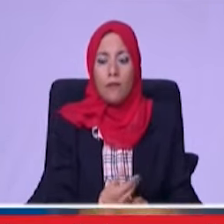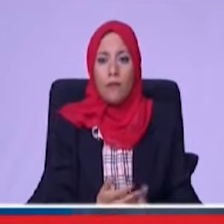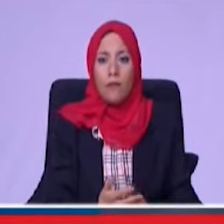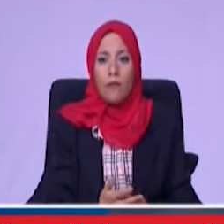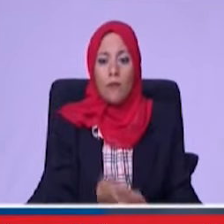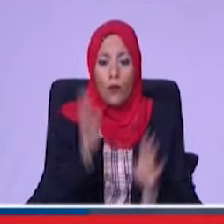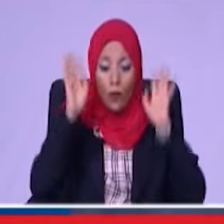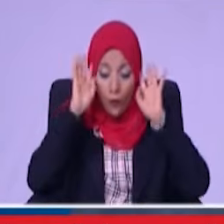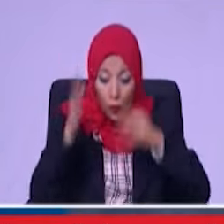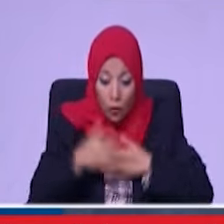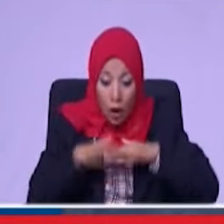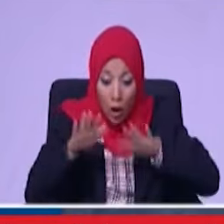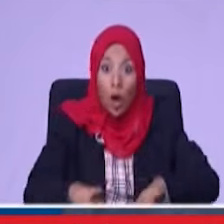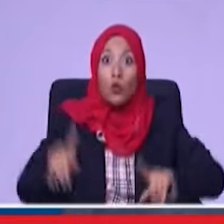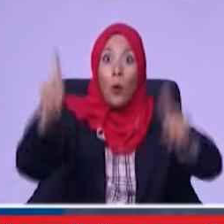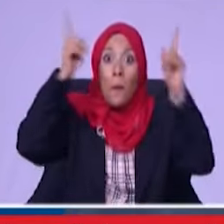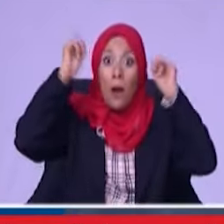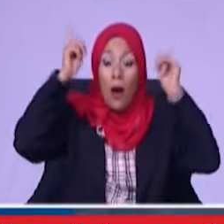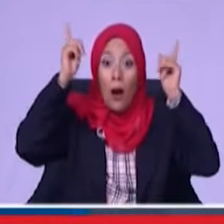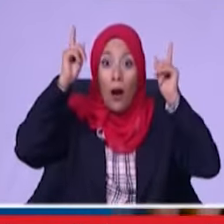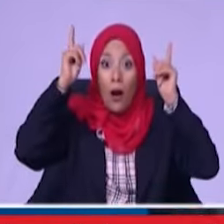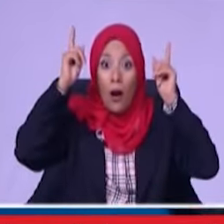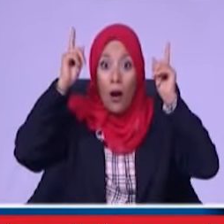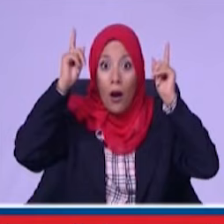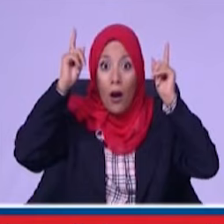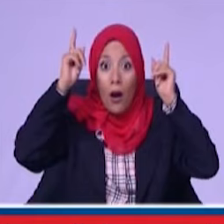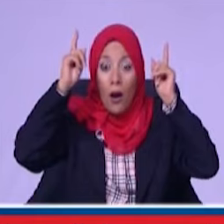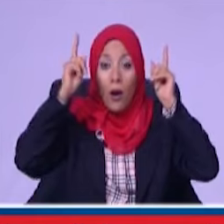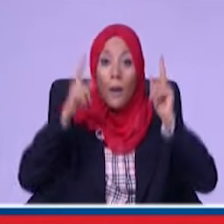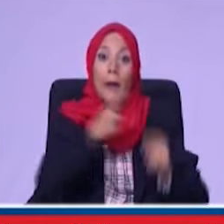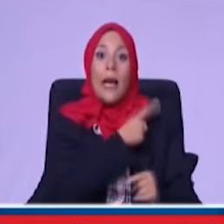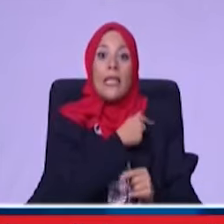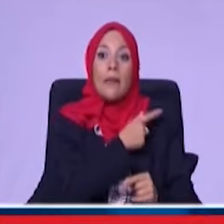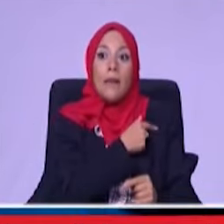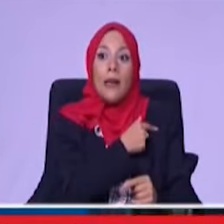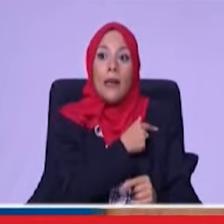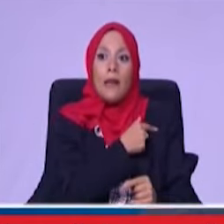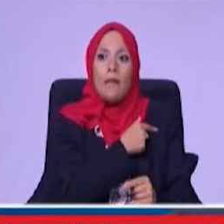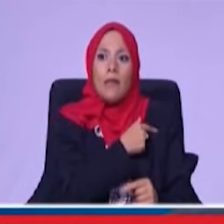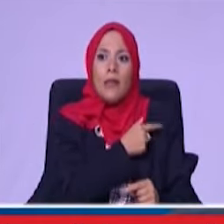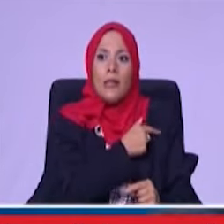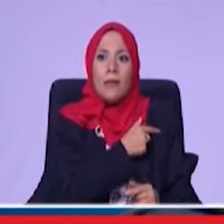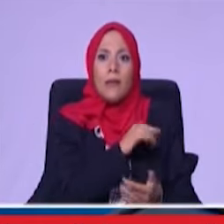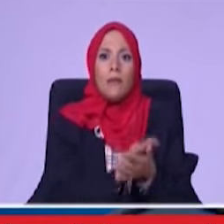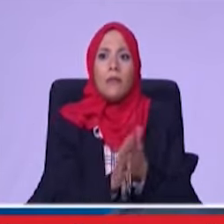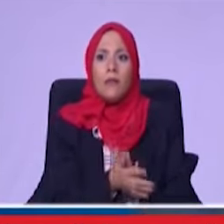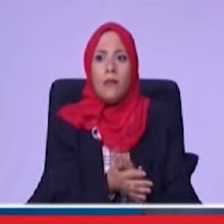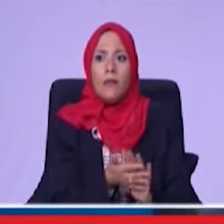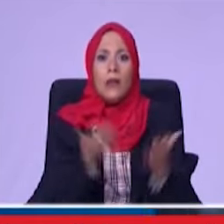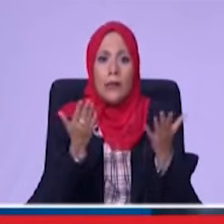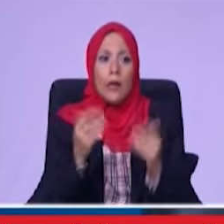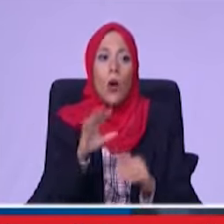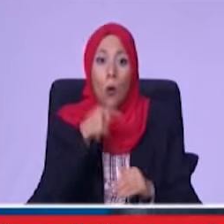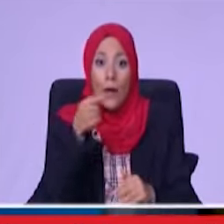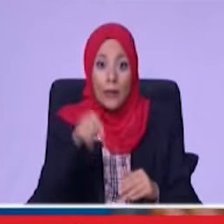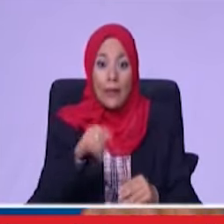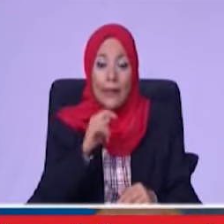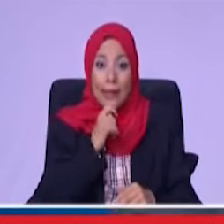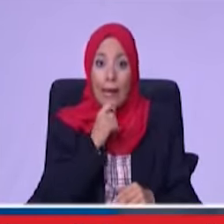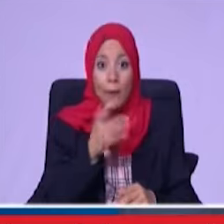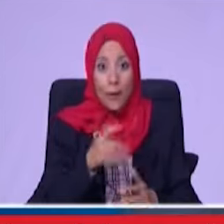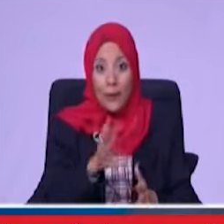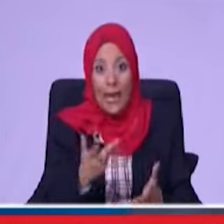العرش، فيلهمه الله عز وجل أسماء لم يلهمها لغيره. أقول لحضرتك إزاي؟ صدق. هي